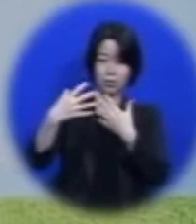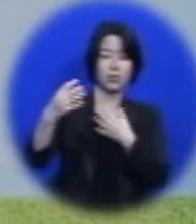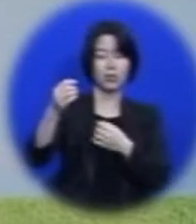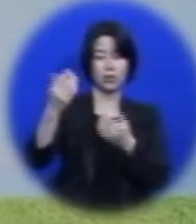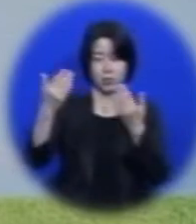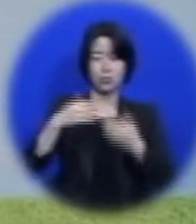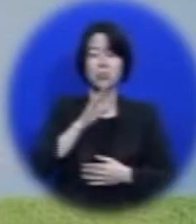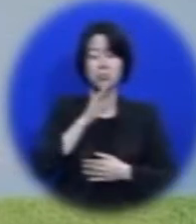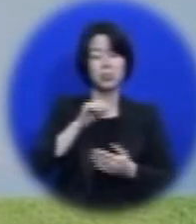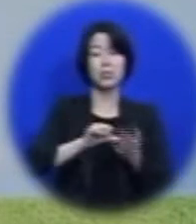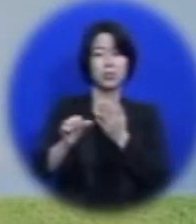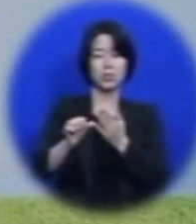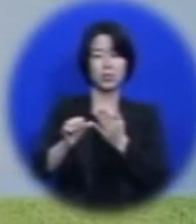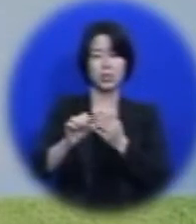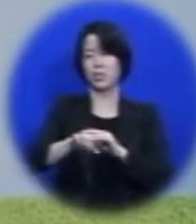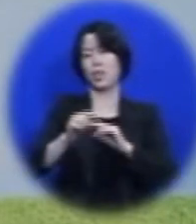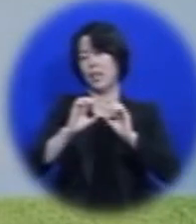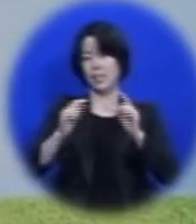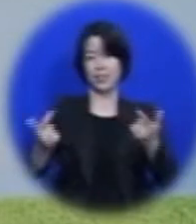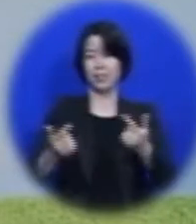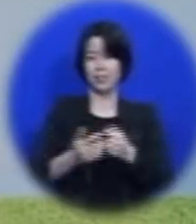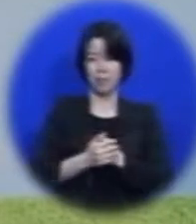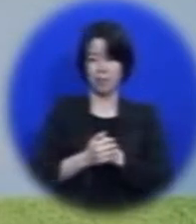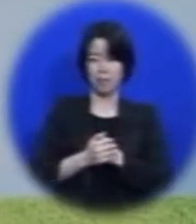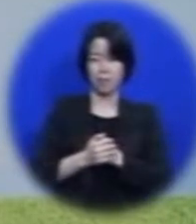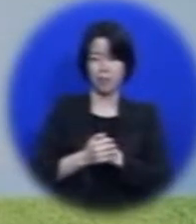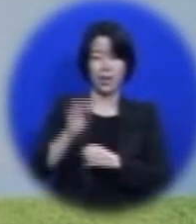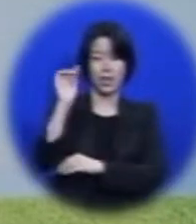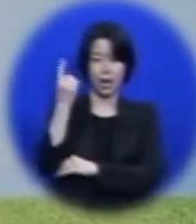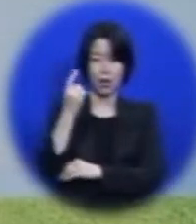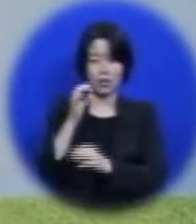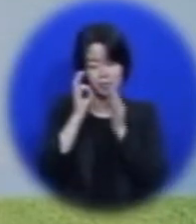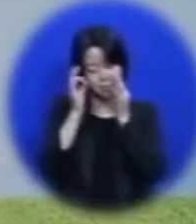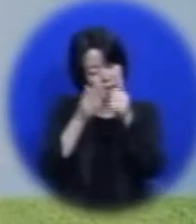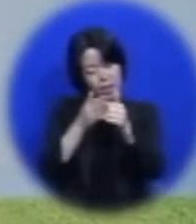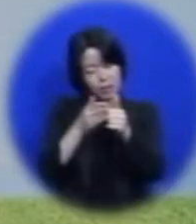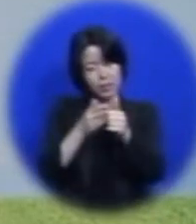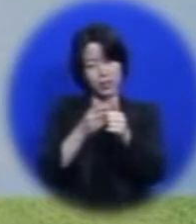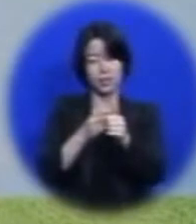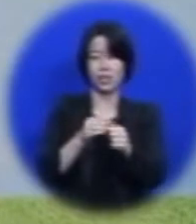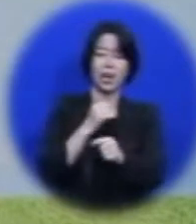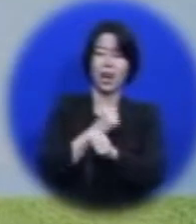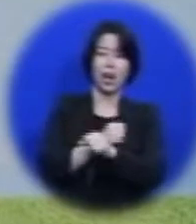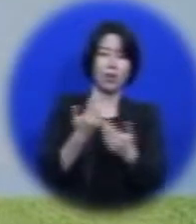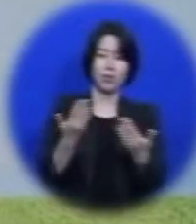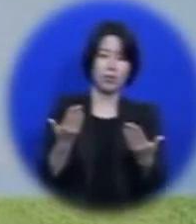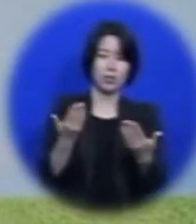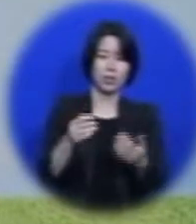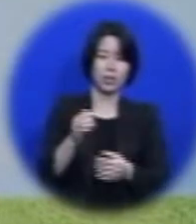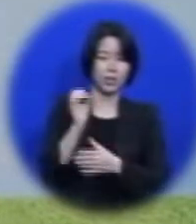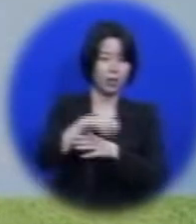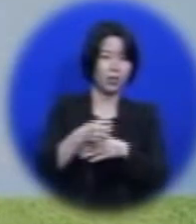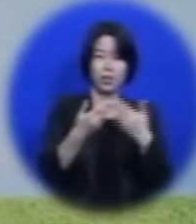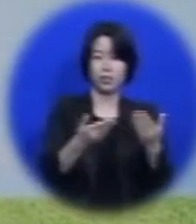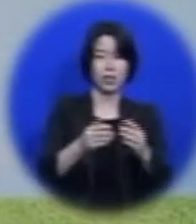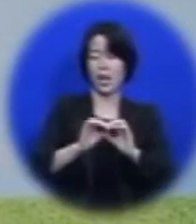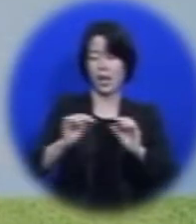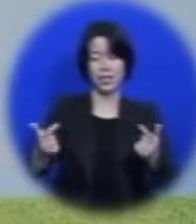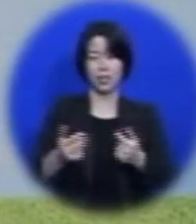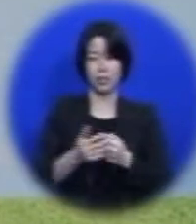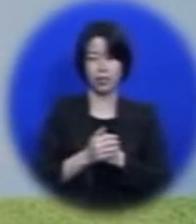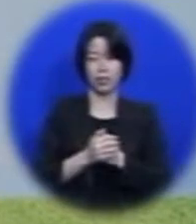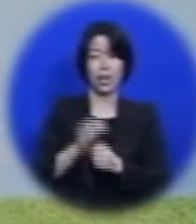지워주지 이러신 게 아니란 말입니다. 다윗이 때를 쓰니까 하나님이 할 수 없이 그렇게 들어주신 것도 아니란